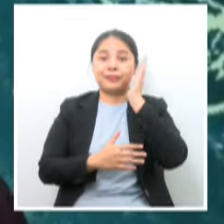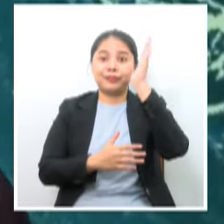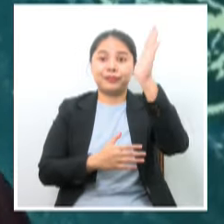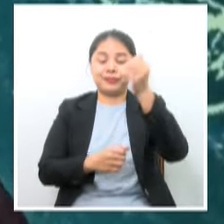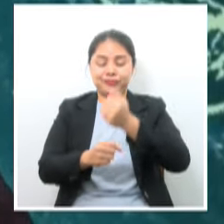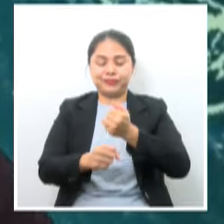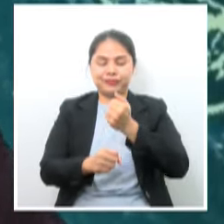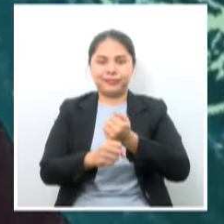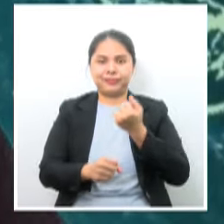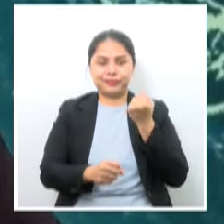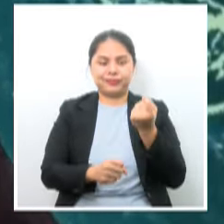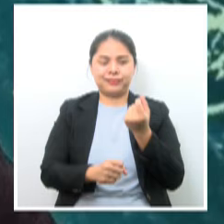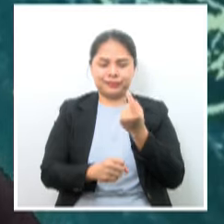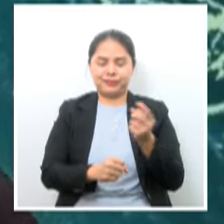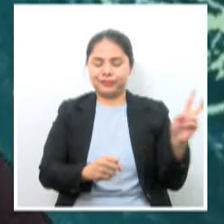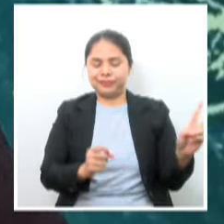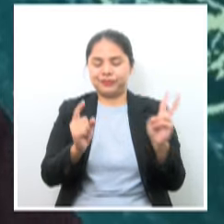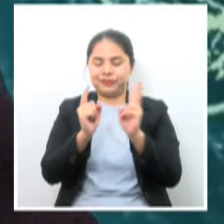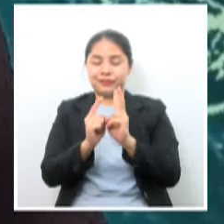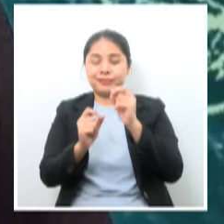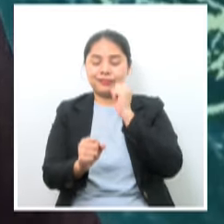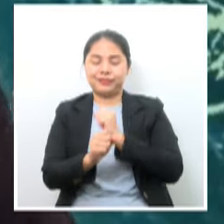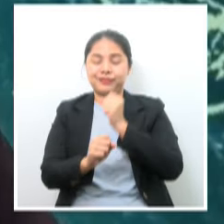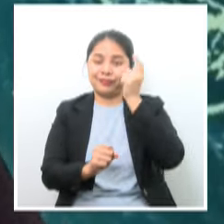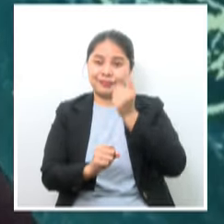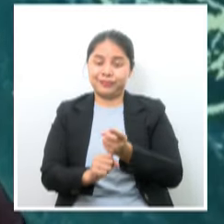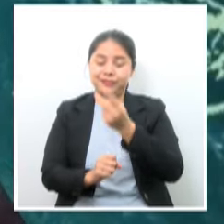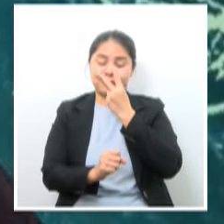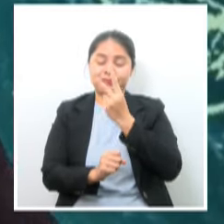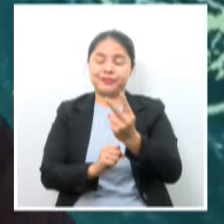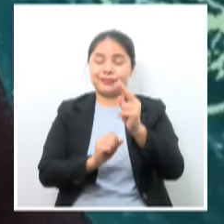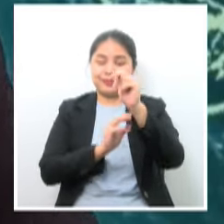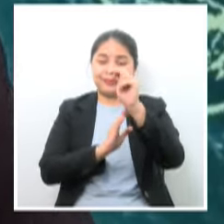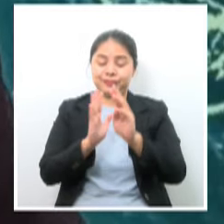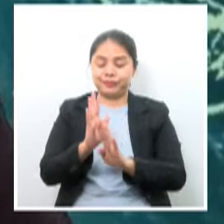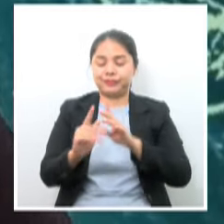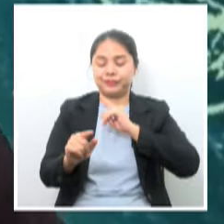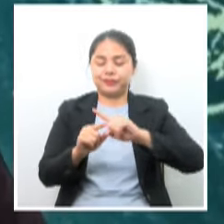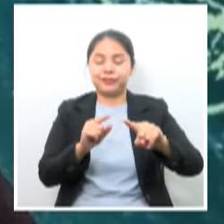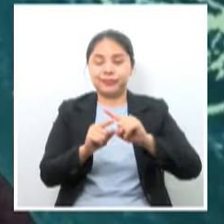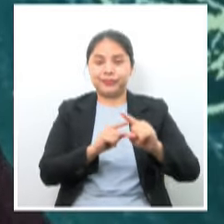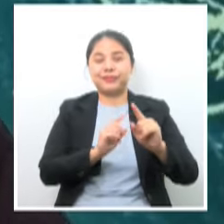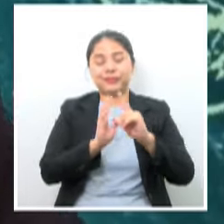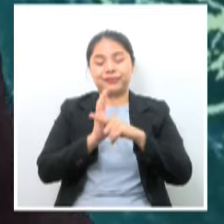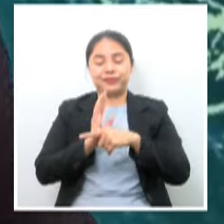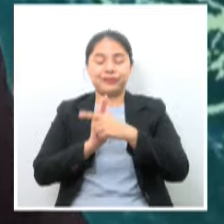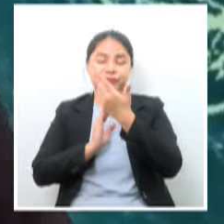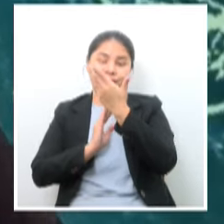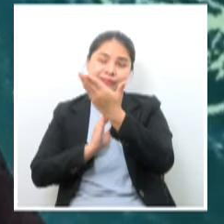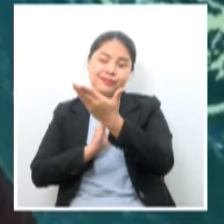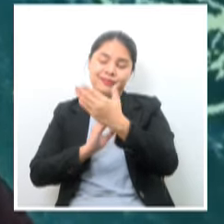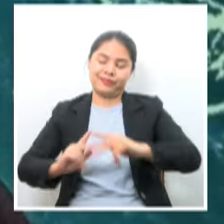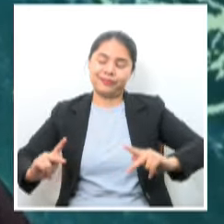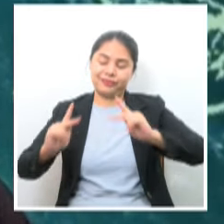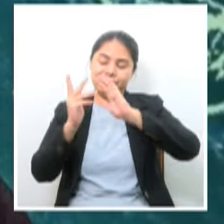ำสดร่วมกันทั้งสองคนนะครับก็เป็นการสื่อสารนโยบายจากท่านเลขาธิการนะครับไปสู่เพื่